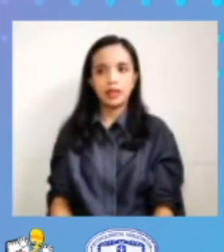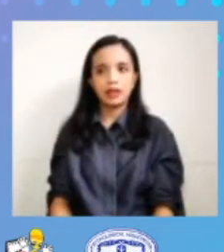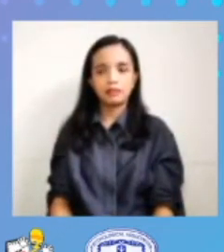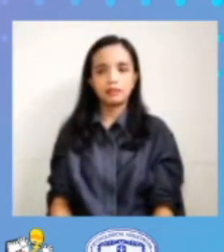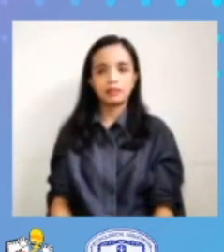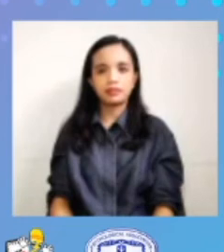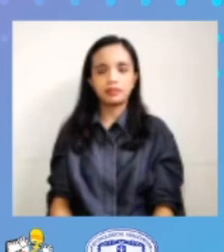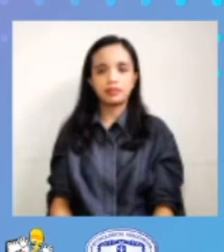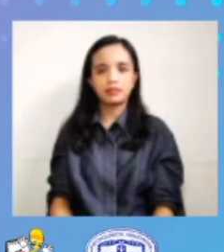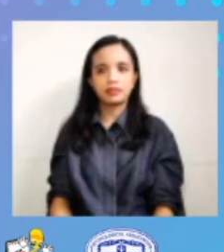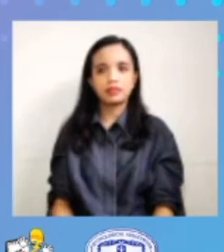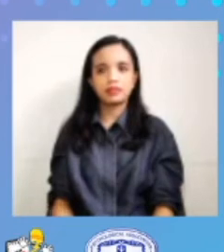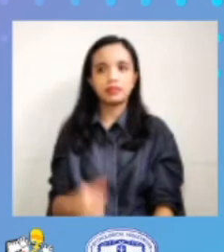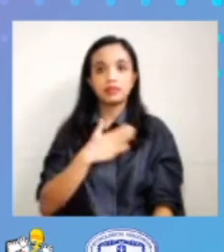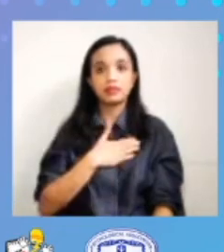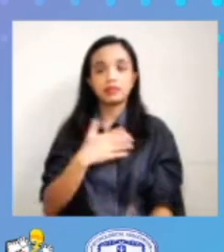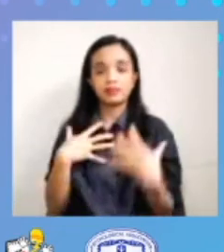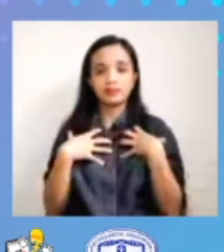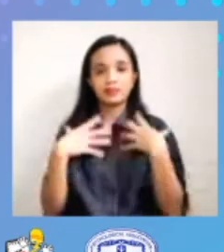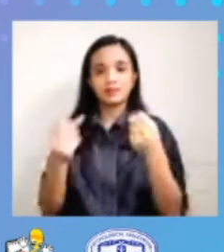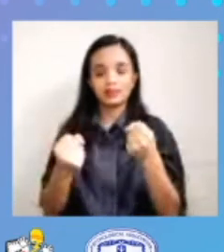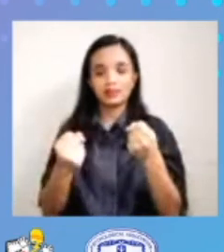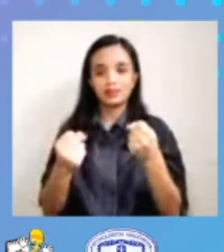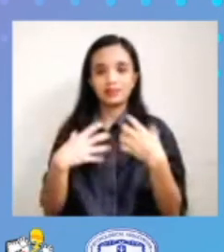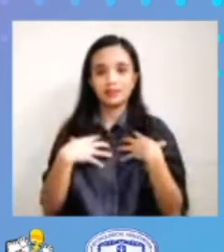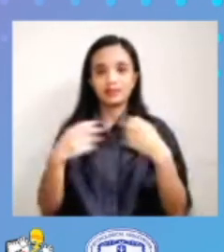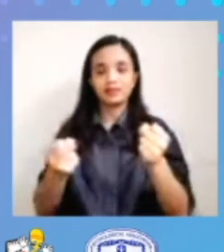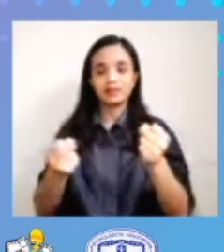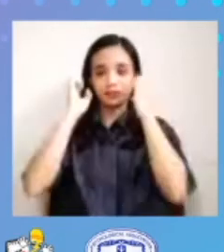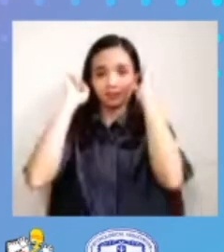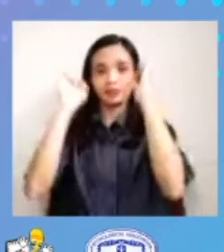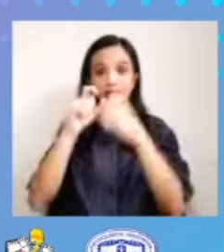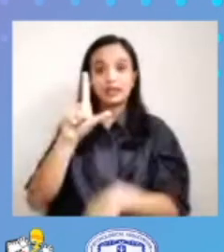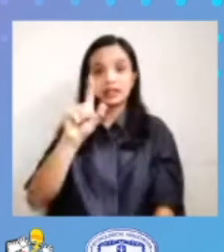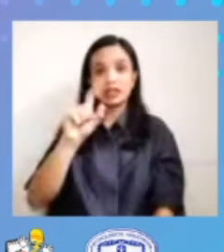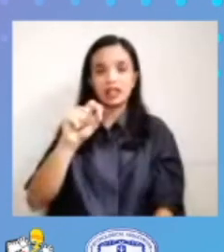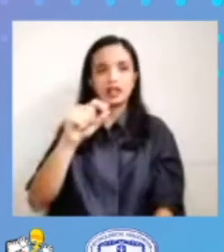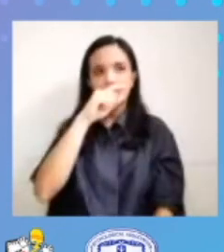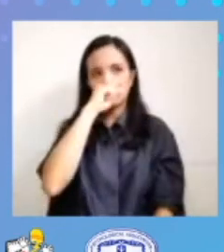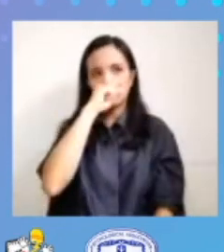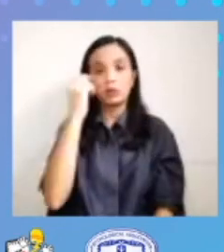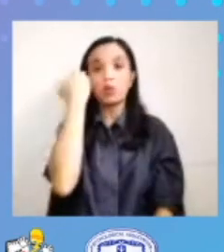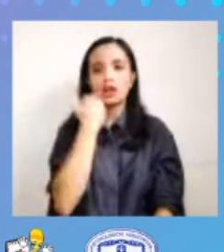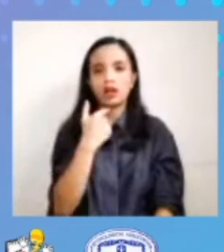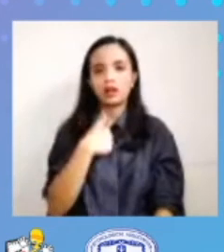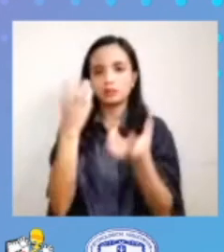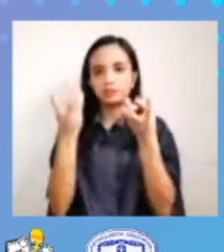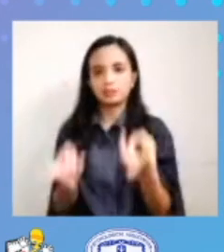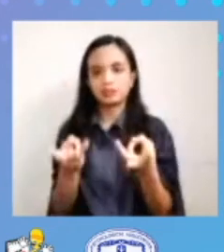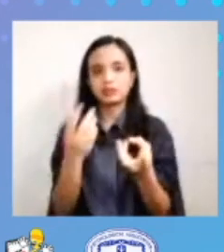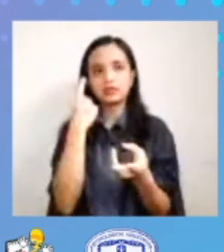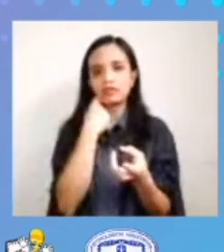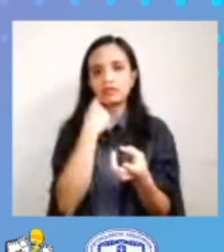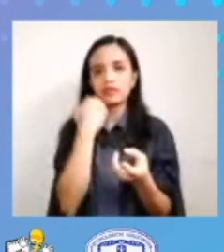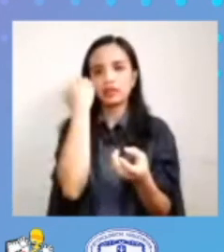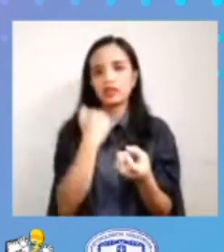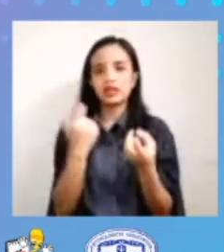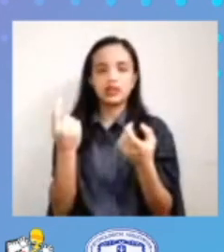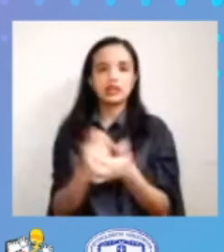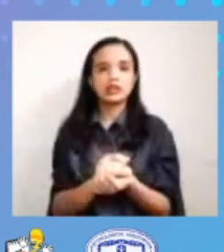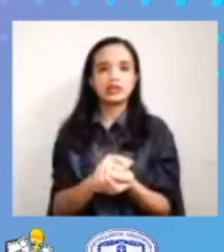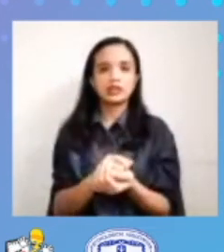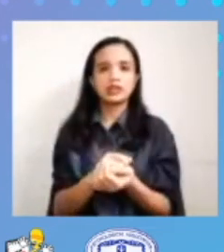So maganda po talaga na mag-start talaga ang physical wellness talaga at home. Ayan. Para naman